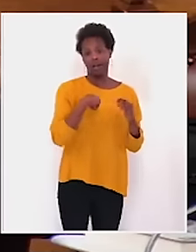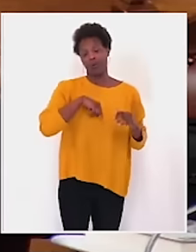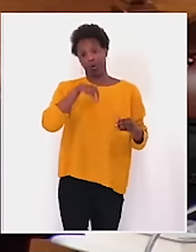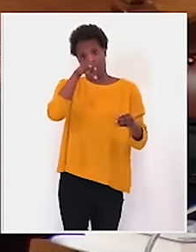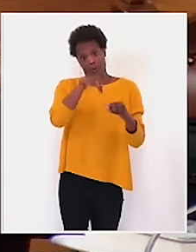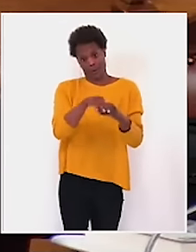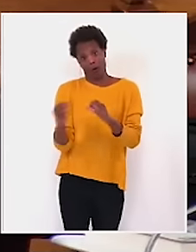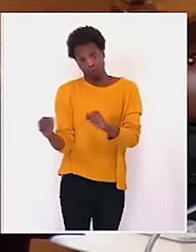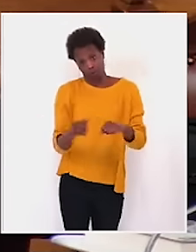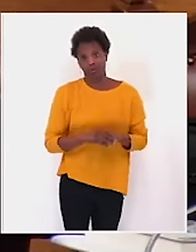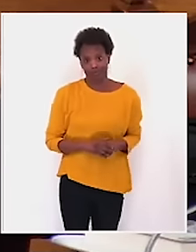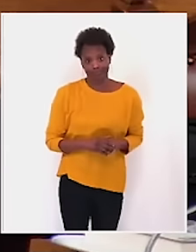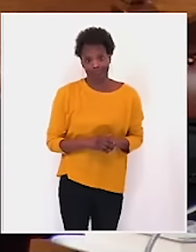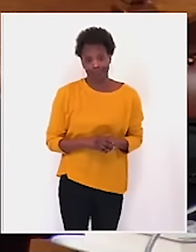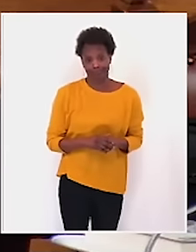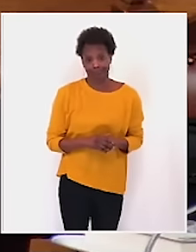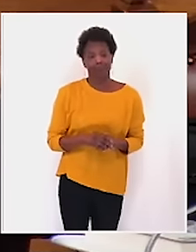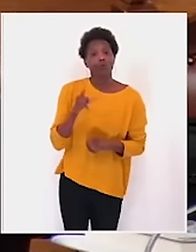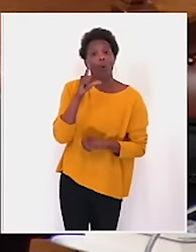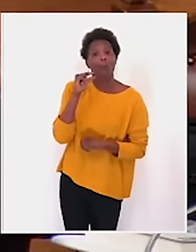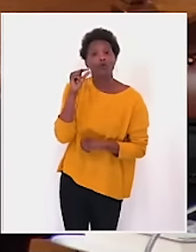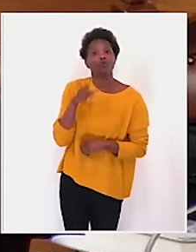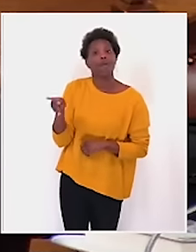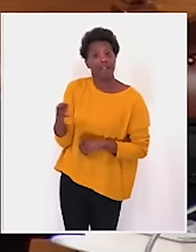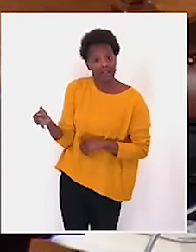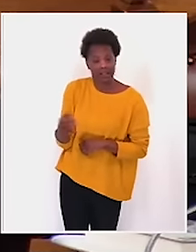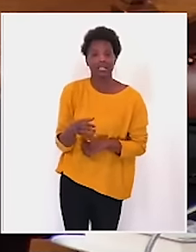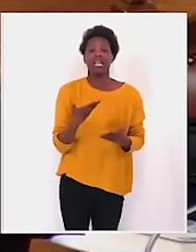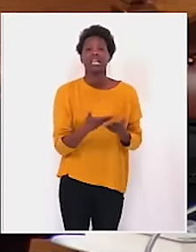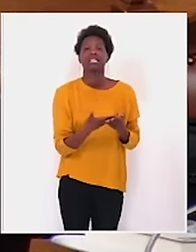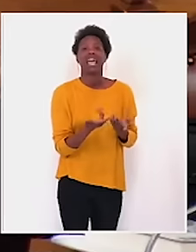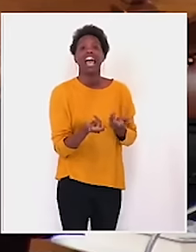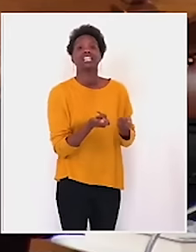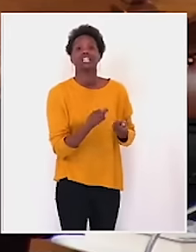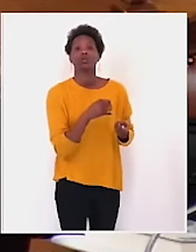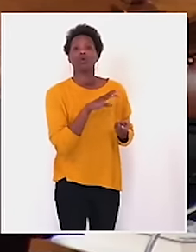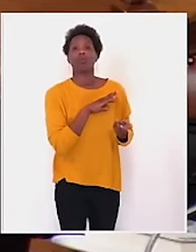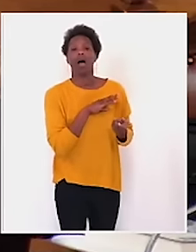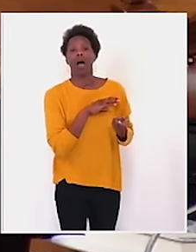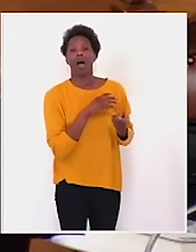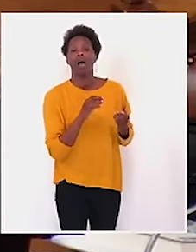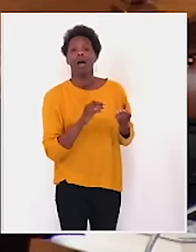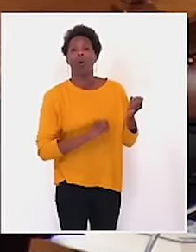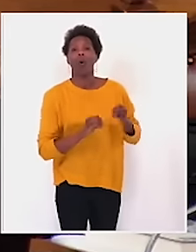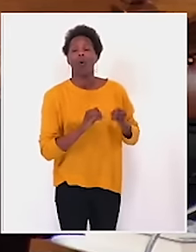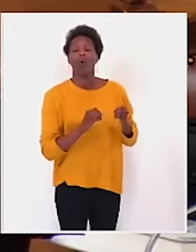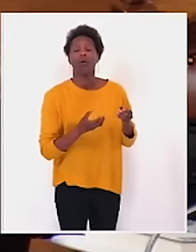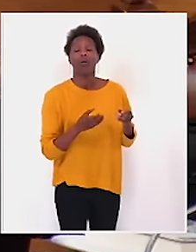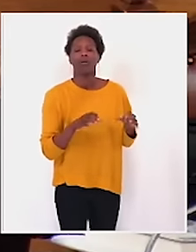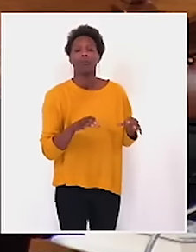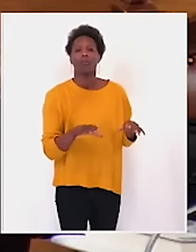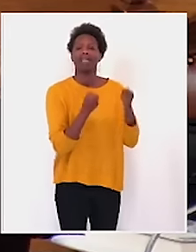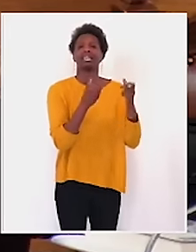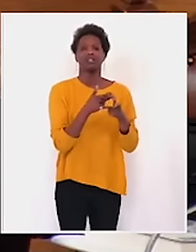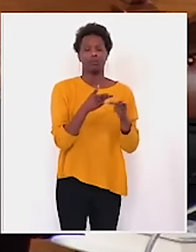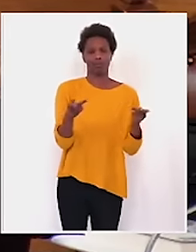été signalé par, par Stéphane Pfeiffer, maîtrise publique, enfin voilà, tout nous va dans cette délibération, donc c'est pas assez, assez rare quand même pour le